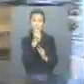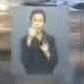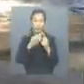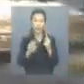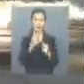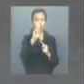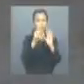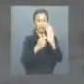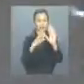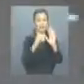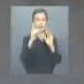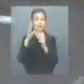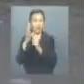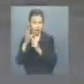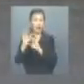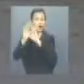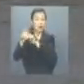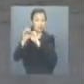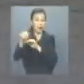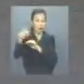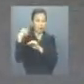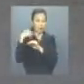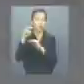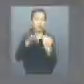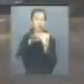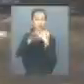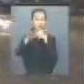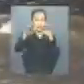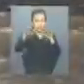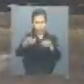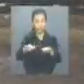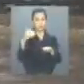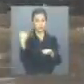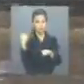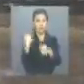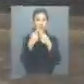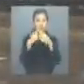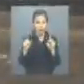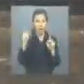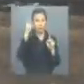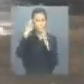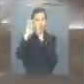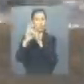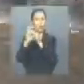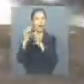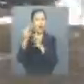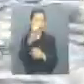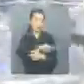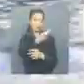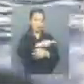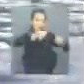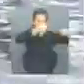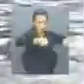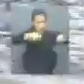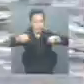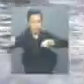ดับน้ำบนพื้นผิวการจราจรลดลงเช่นกันแต่ชาวบ้านยังวิตกกังวลว่าการรื้อแนวกระสอบทรายบิ๊กแบ็คบริเวณของเขตดอนเมืองนั้นอาจส่งผ